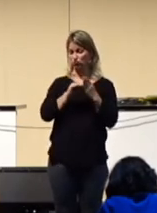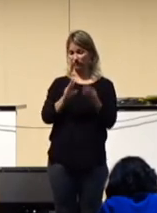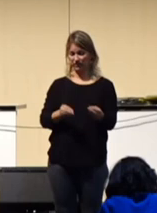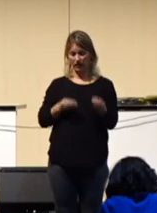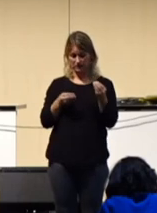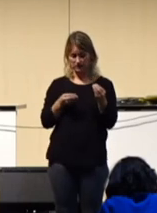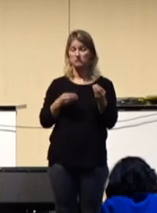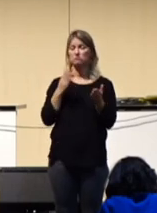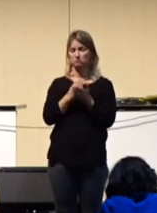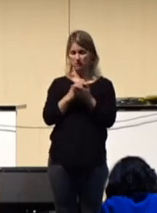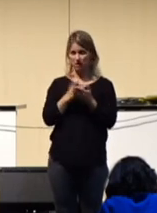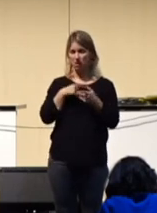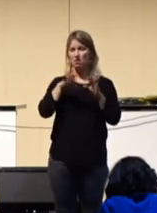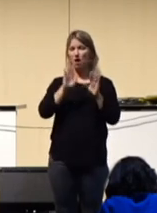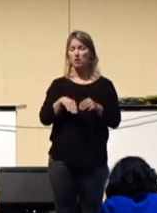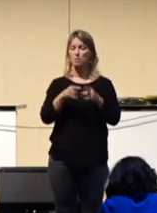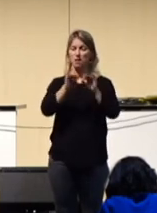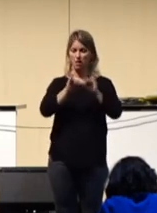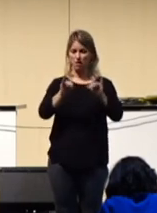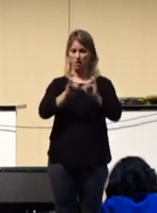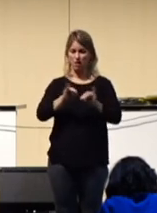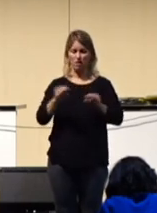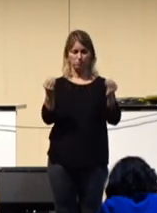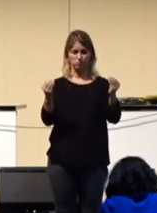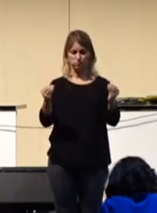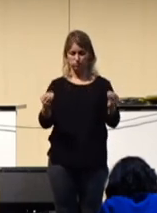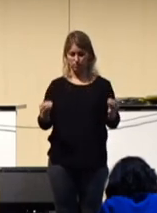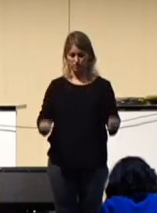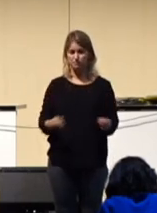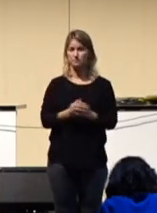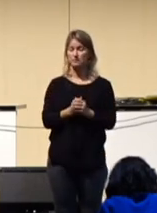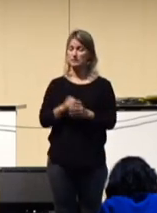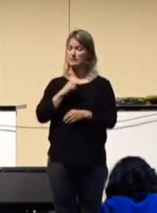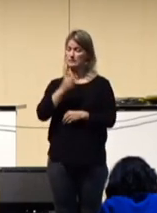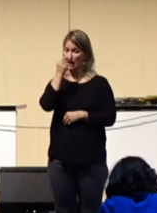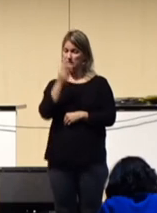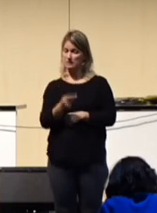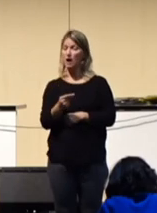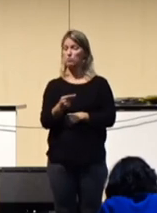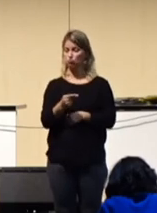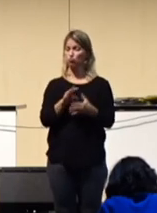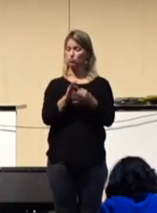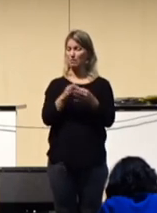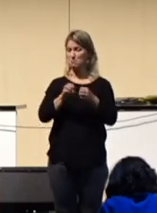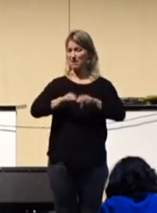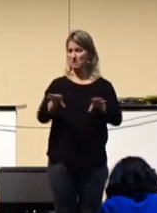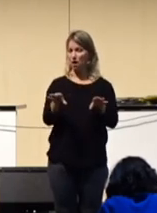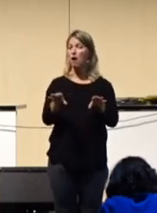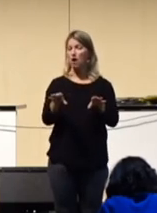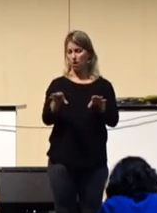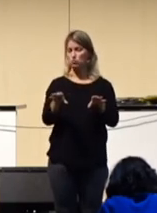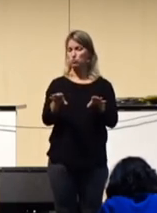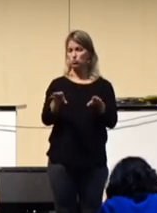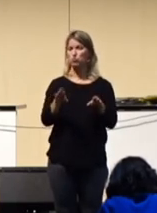alle differenziert aufgelistet. Dort ist aus meiner Sicht, ist auch medial entsprechend wahrgenommen,